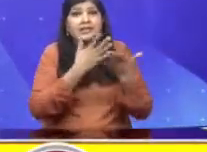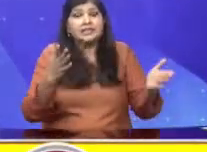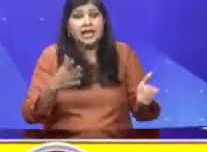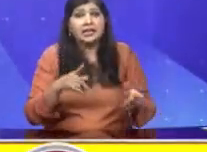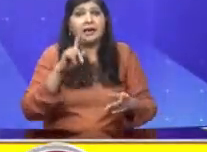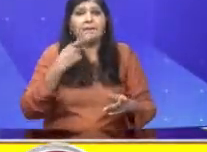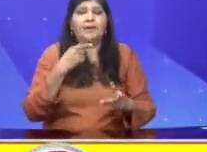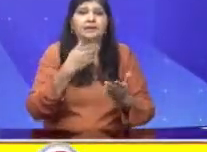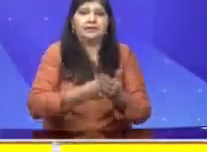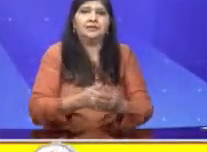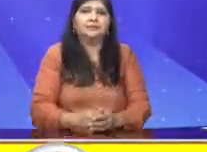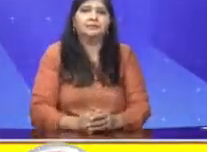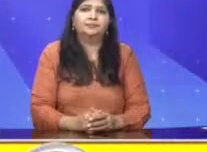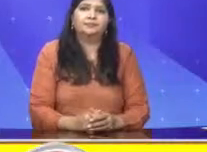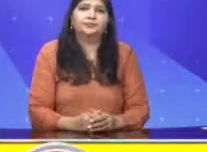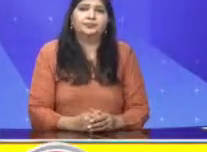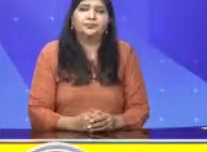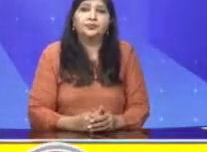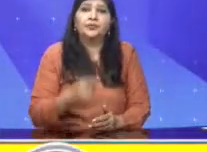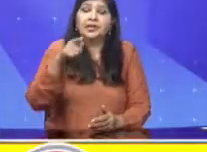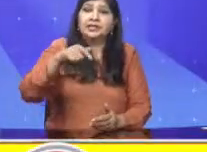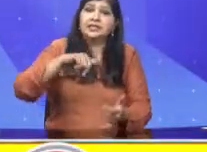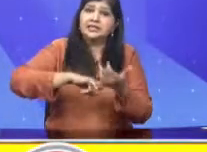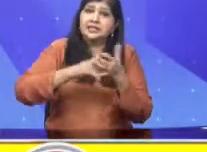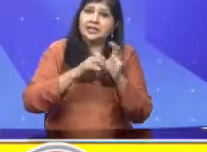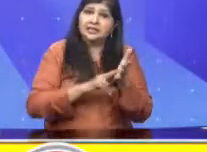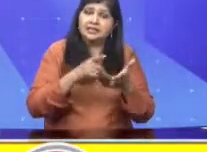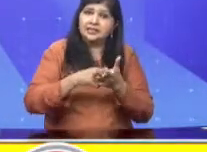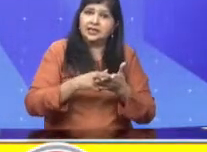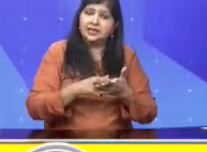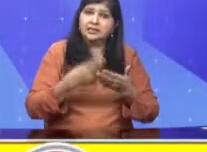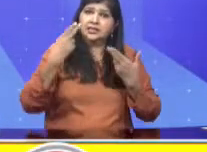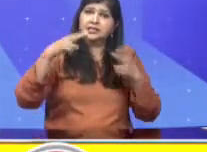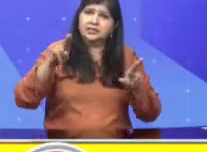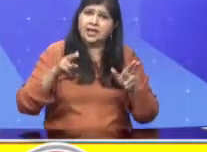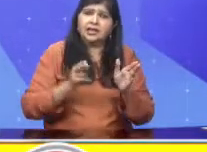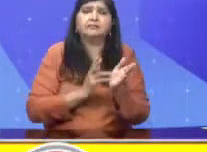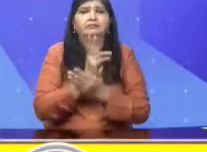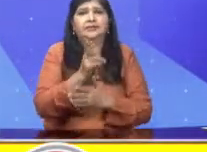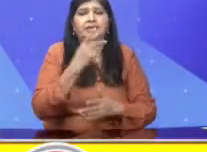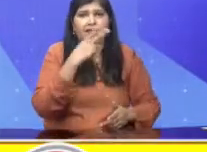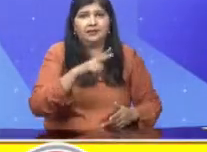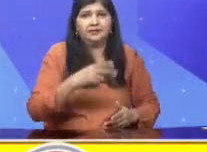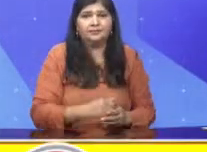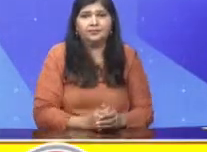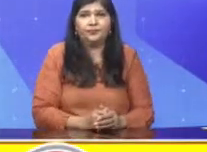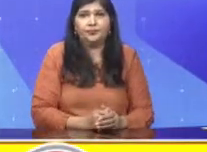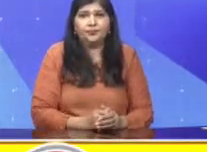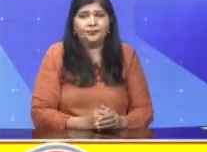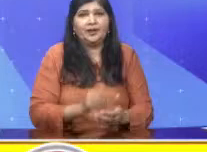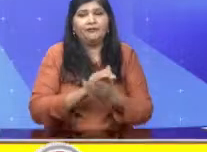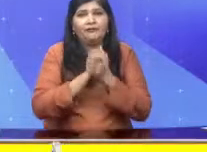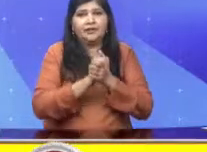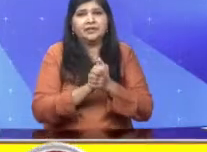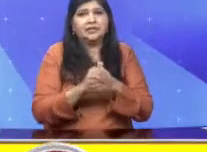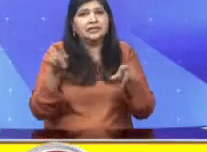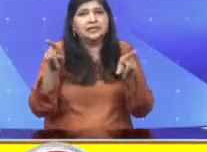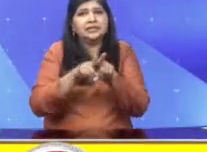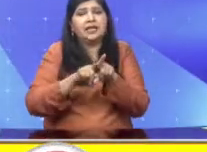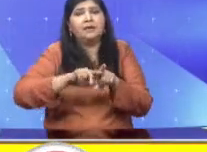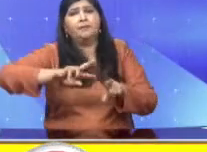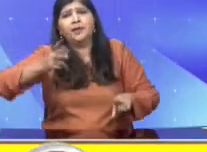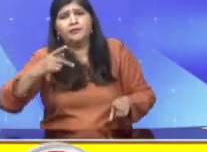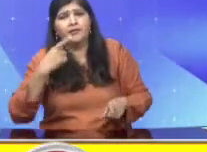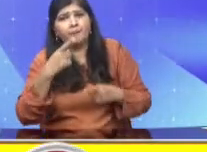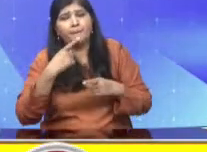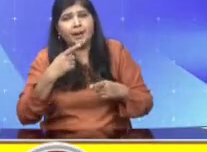आवश्यक्ता होती है। हमारे संजे भाई इसी को सही साबित कर रहे हैं। साथियों ऐसे ही एक और